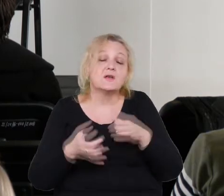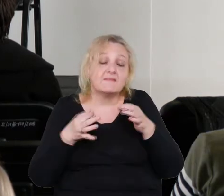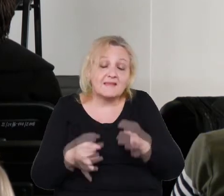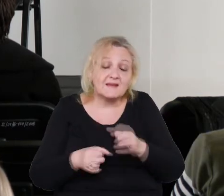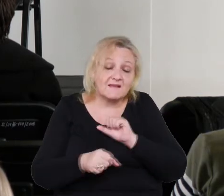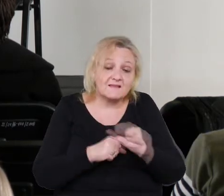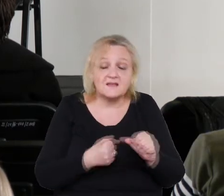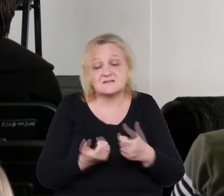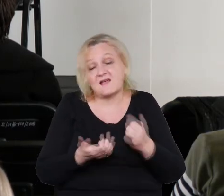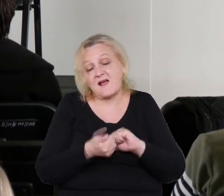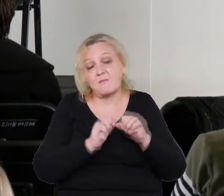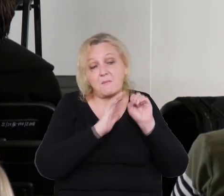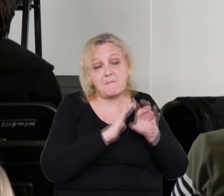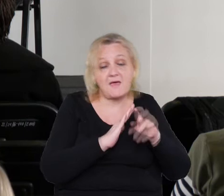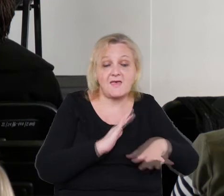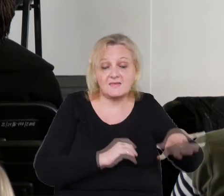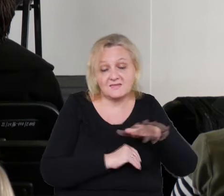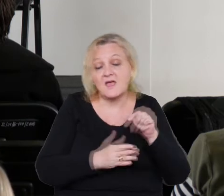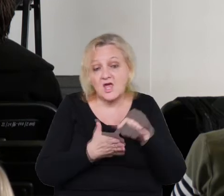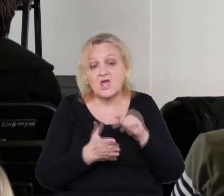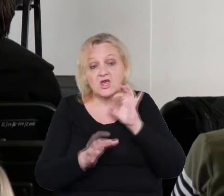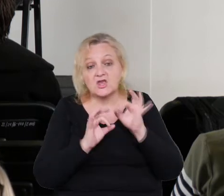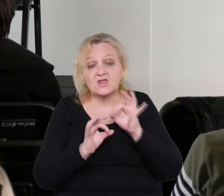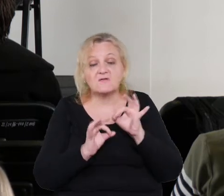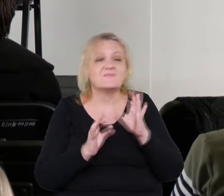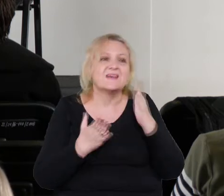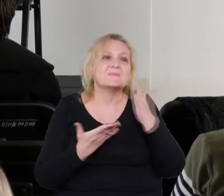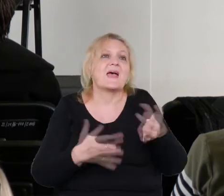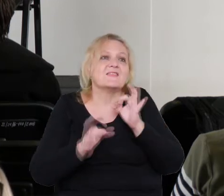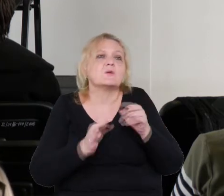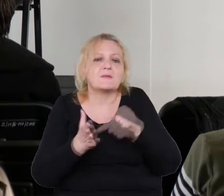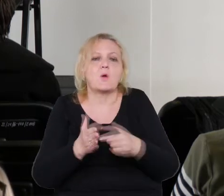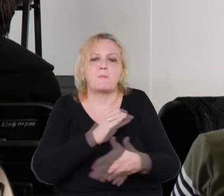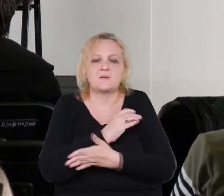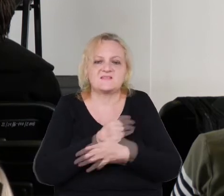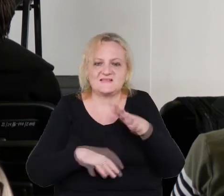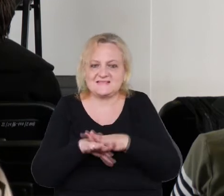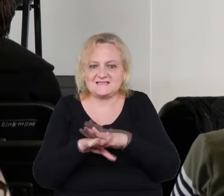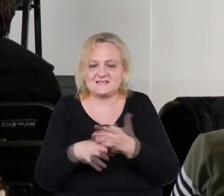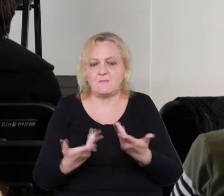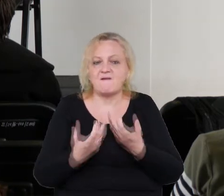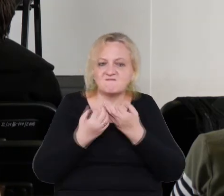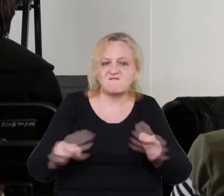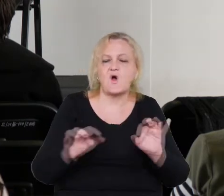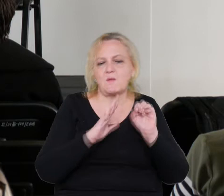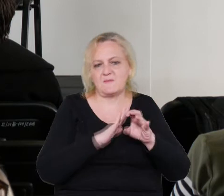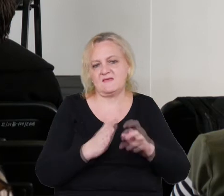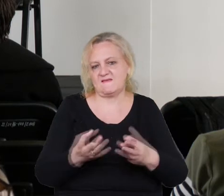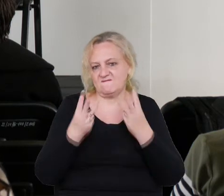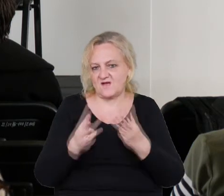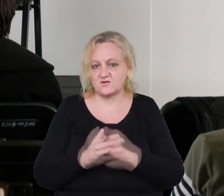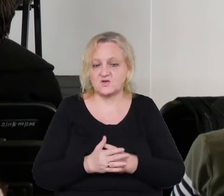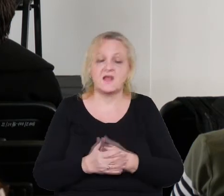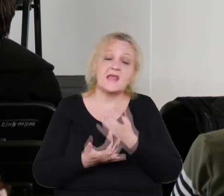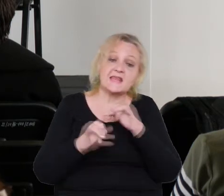już do tego że albo mediano czy informacja jest podstawą każdego systemu demokracja jest jedyny system w którym wolne media są istotne w